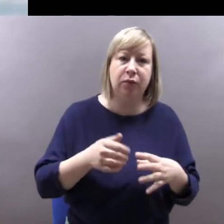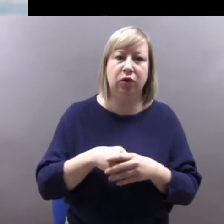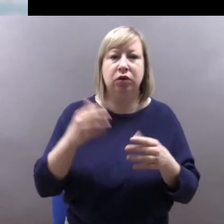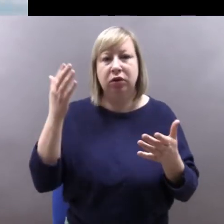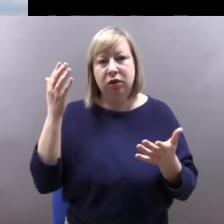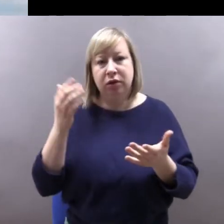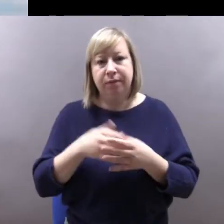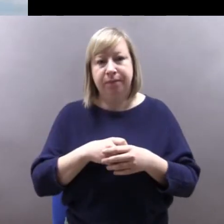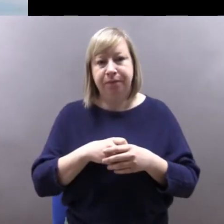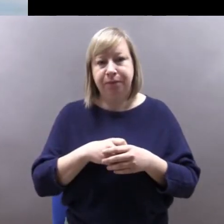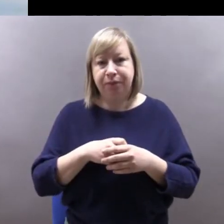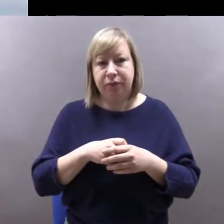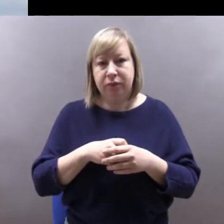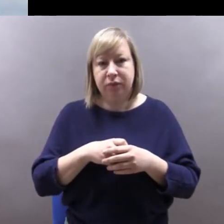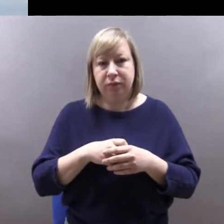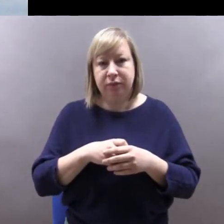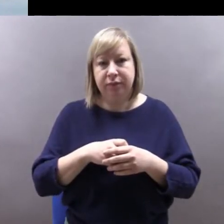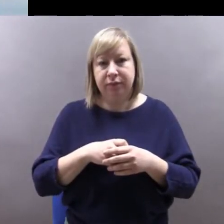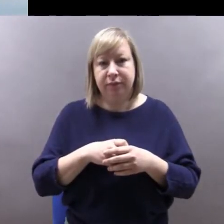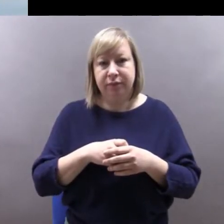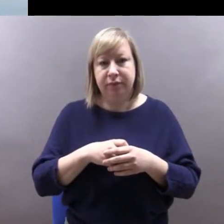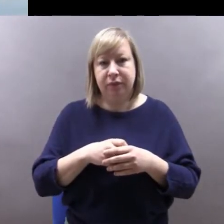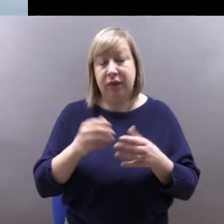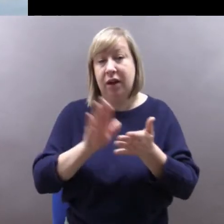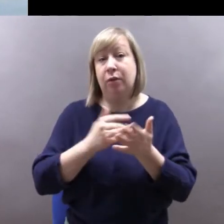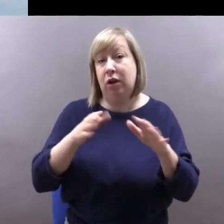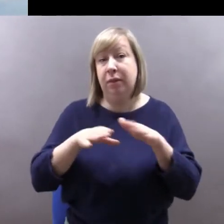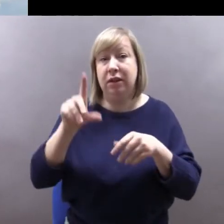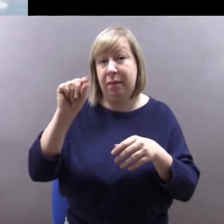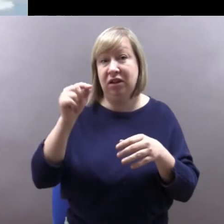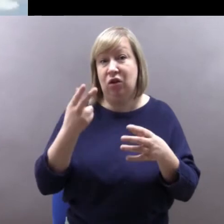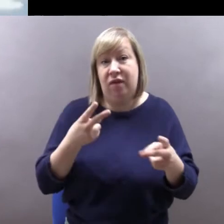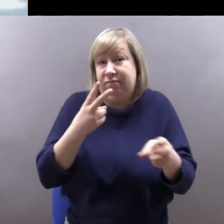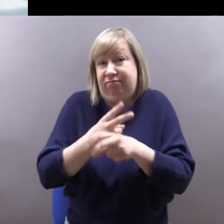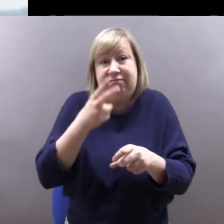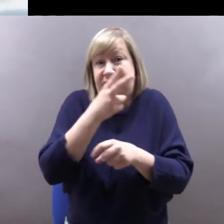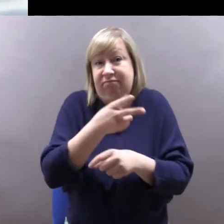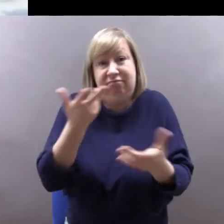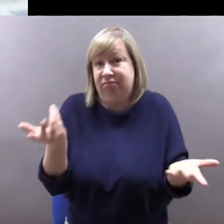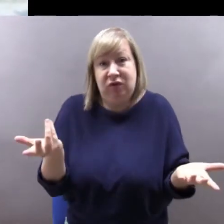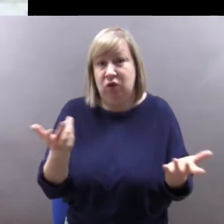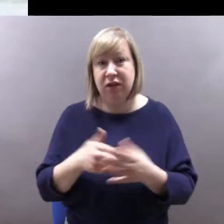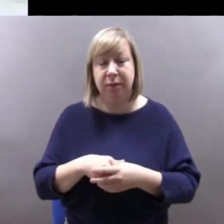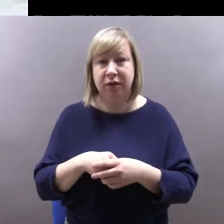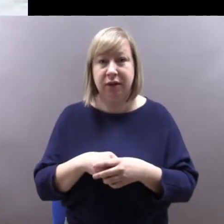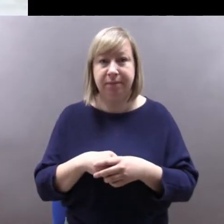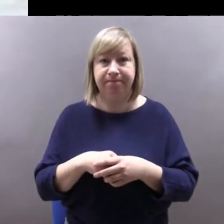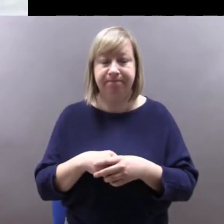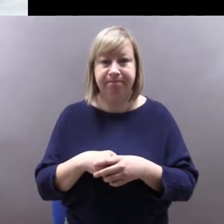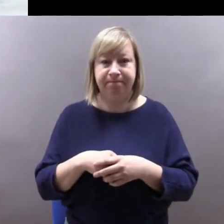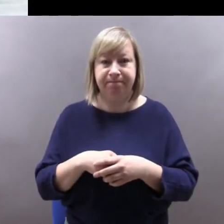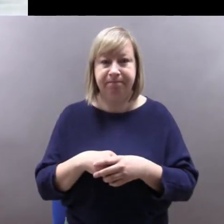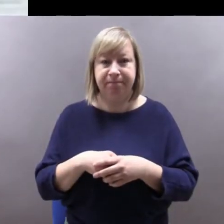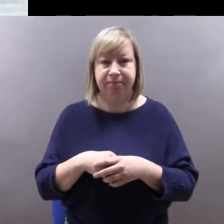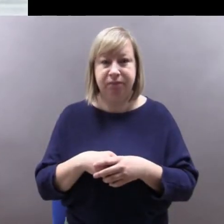ich dostępność, tak? Ja wiem, że zabawnie to brzmi, ale czasami miejsca parkingowe są niedostępne i to